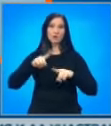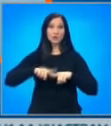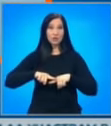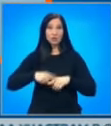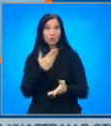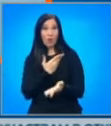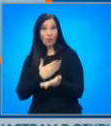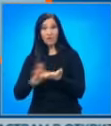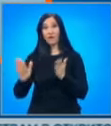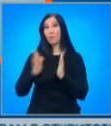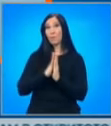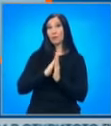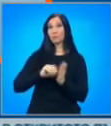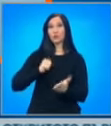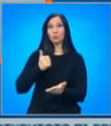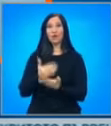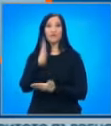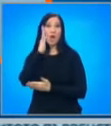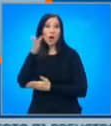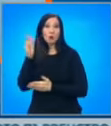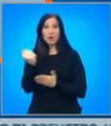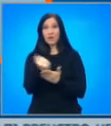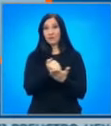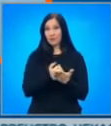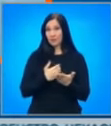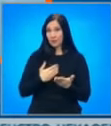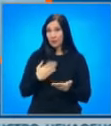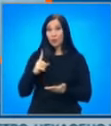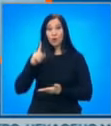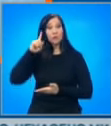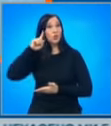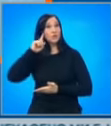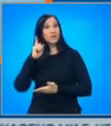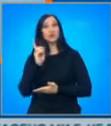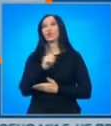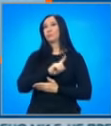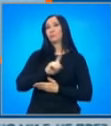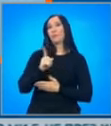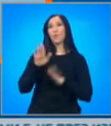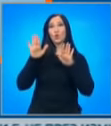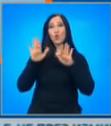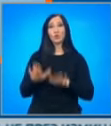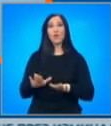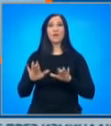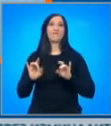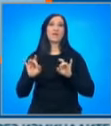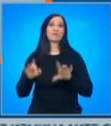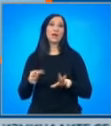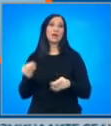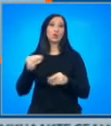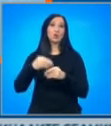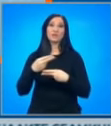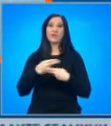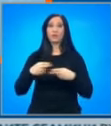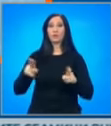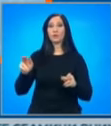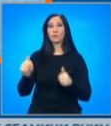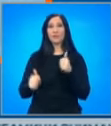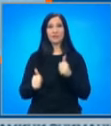да отхвърли молбата ми за обжалване на анулирането на визата ми, което означава и че не мога да остана в Австралия и да участвам в